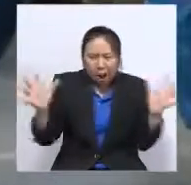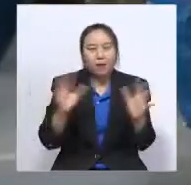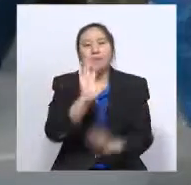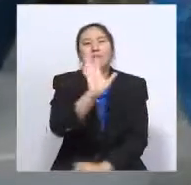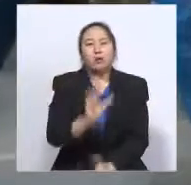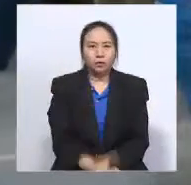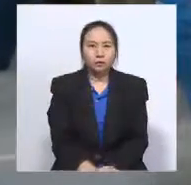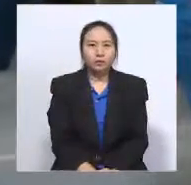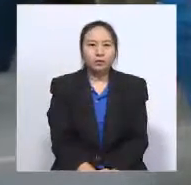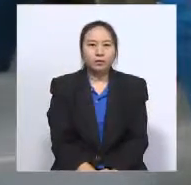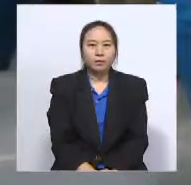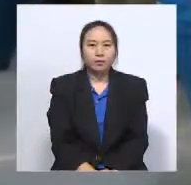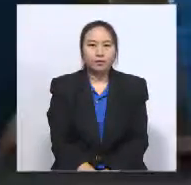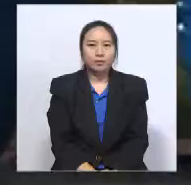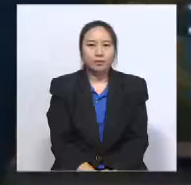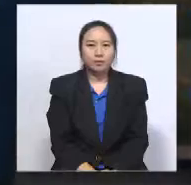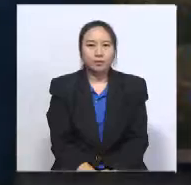ดอื่น